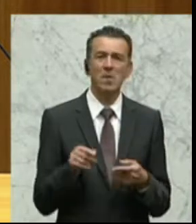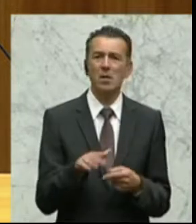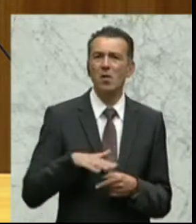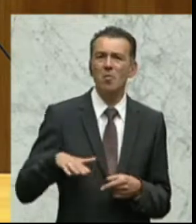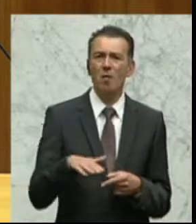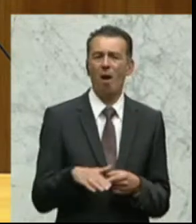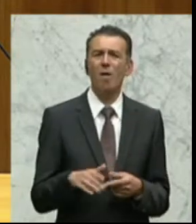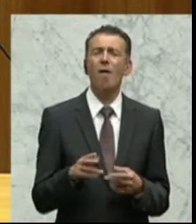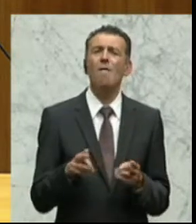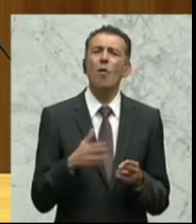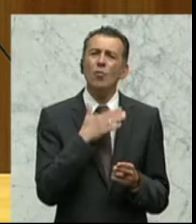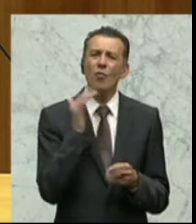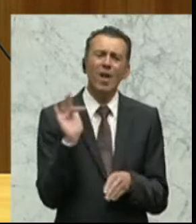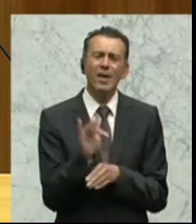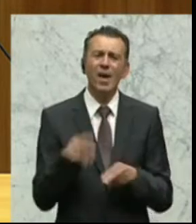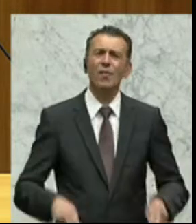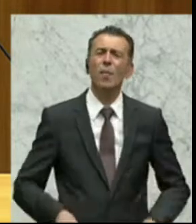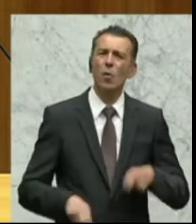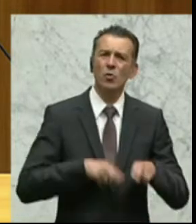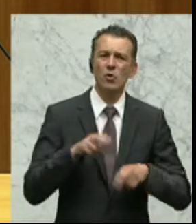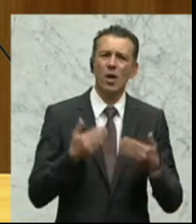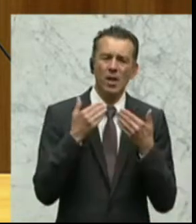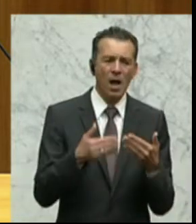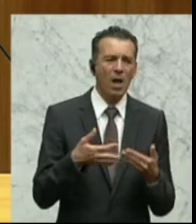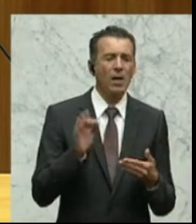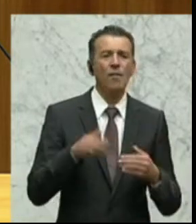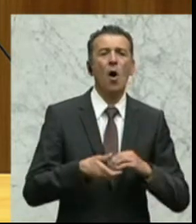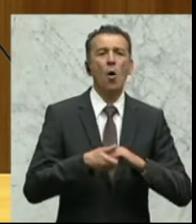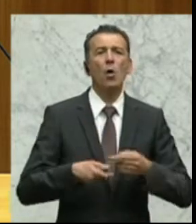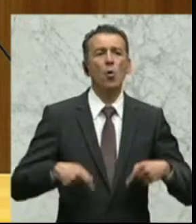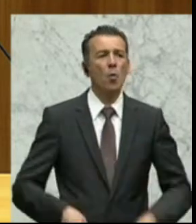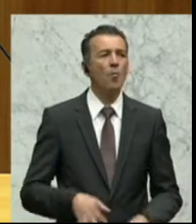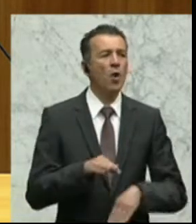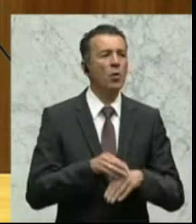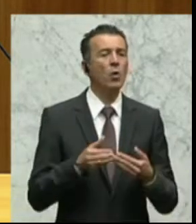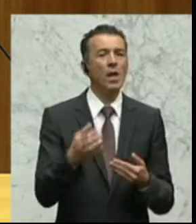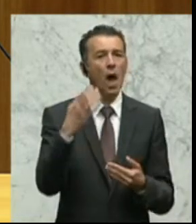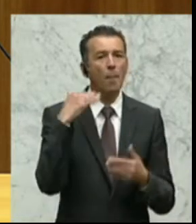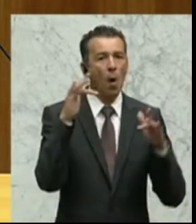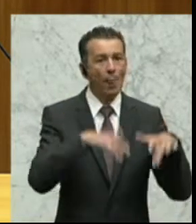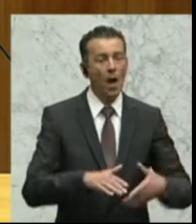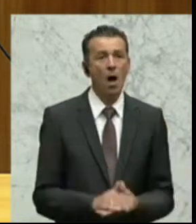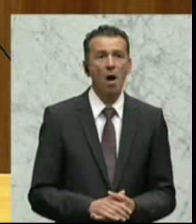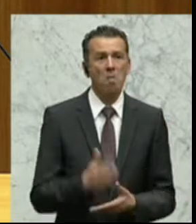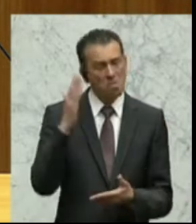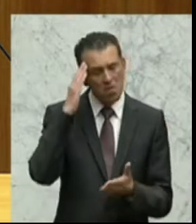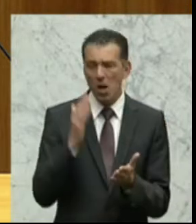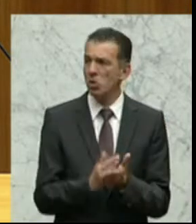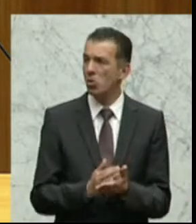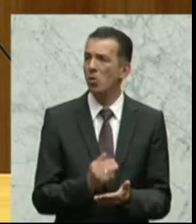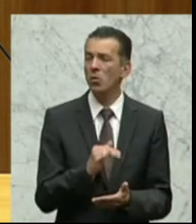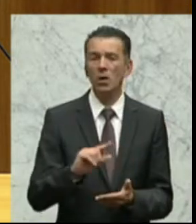ich bin ja dankbar, dass die Frau Klubob, Frau Dr. Nachbauer jetzt da ist. Ich weiß schon, jeder 20. Wählerinnen und